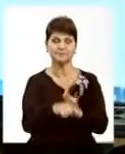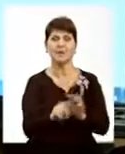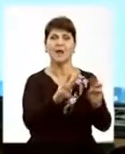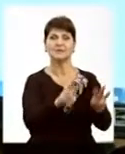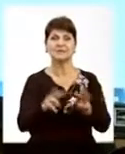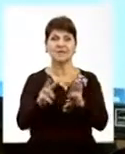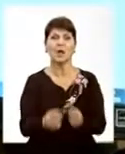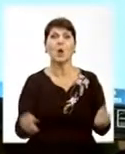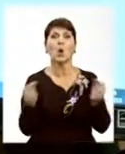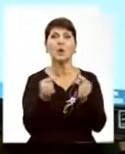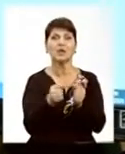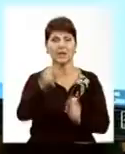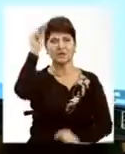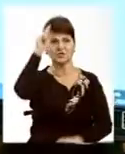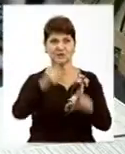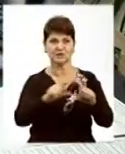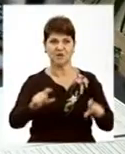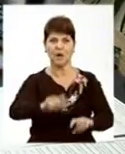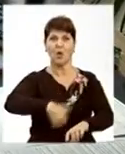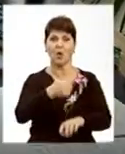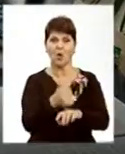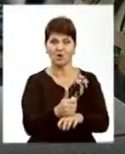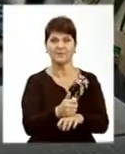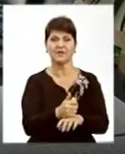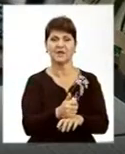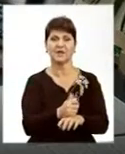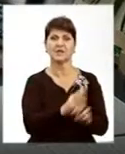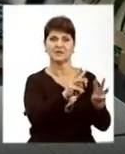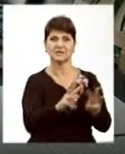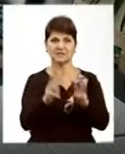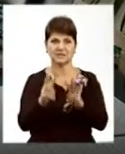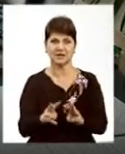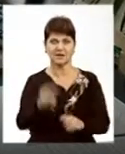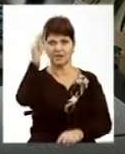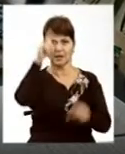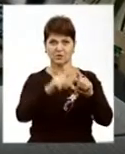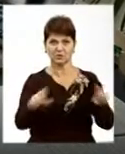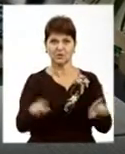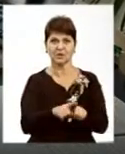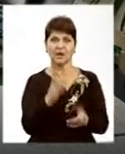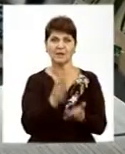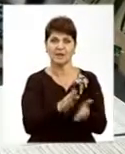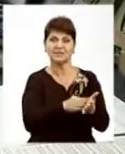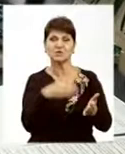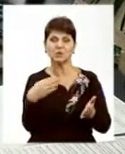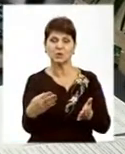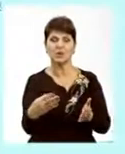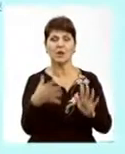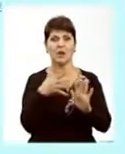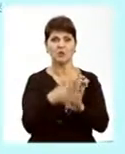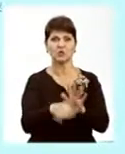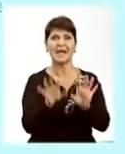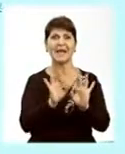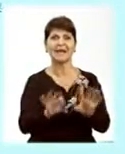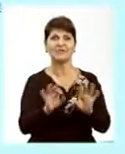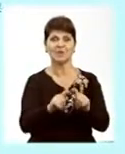конкретного навчального закладу. На головній сторінці сайту обов'язково в кожної школи так само є така сторіночка, яка називається «Прозорість та